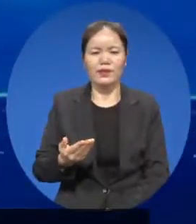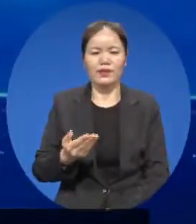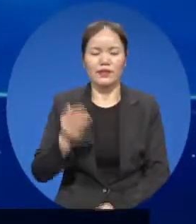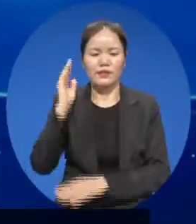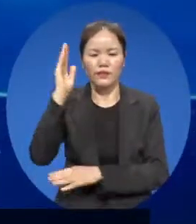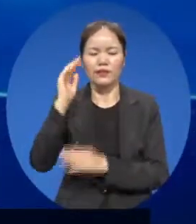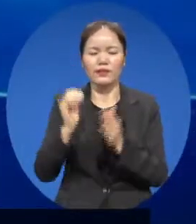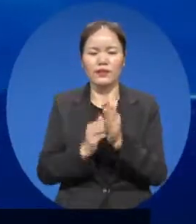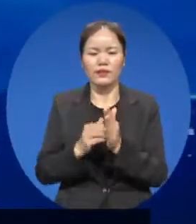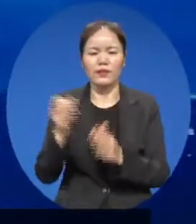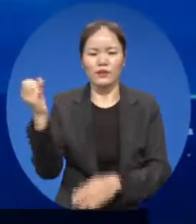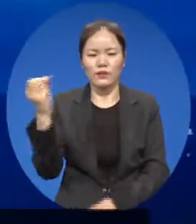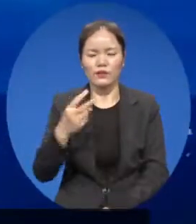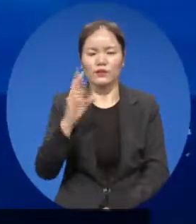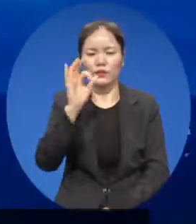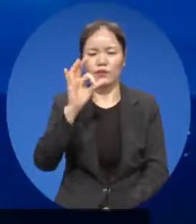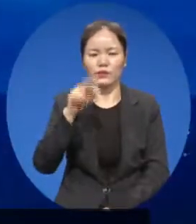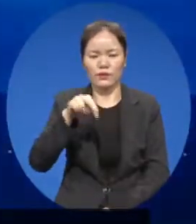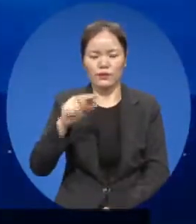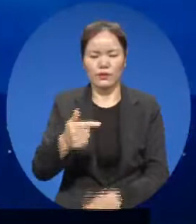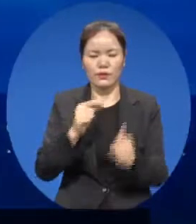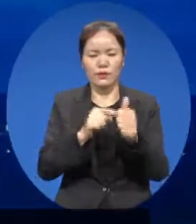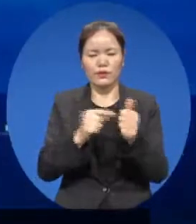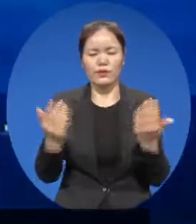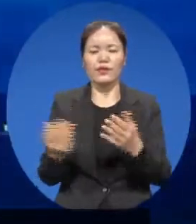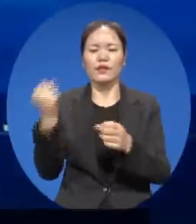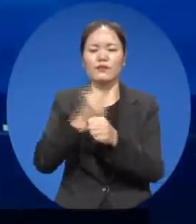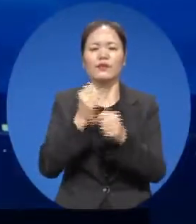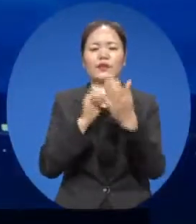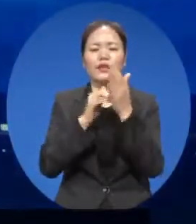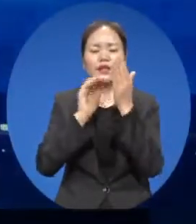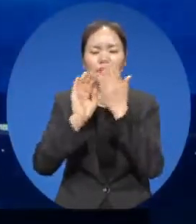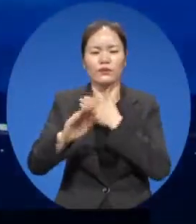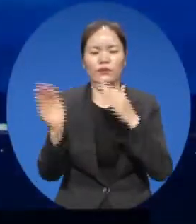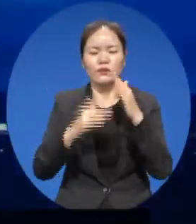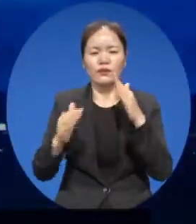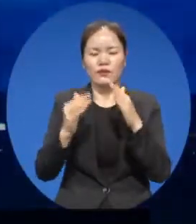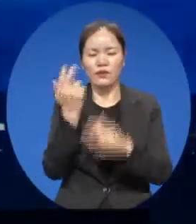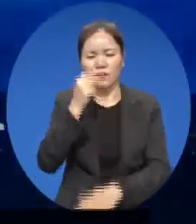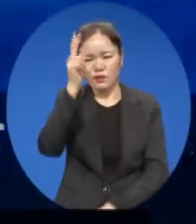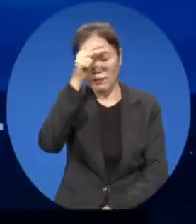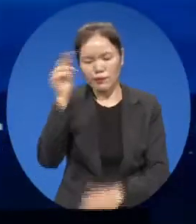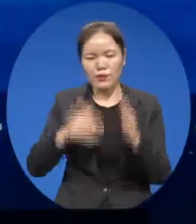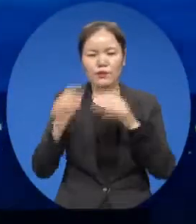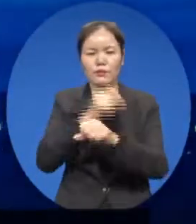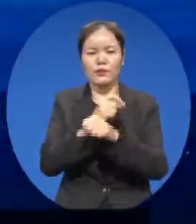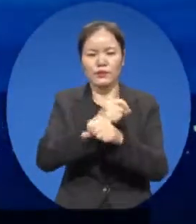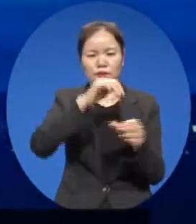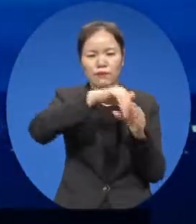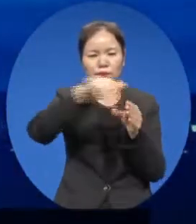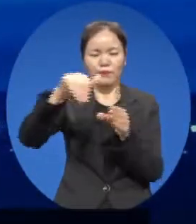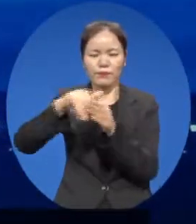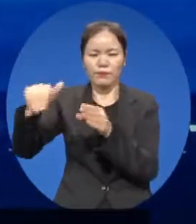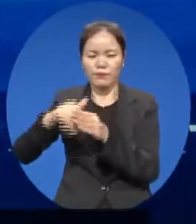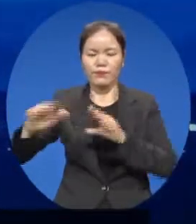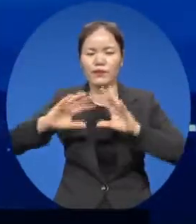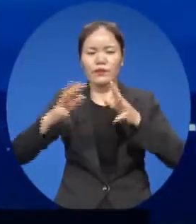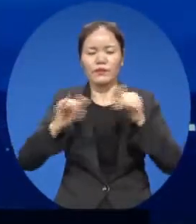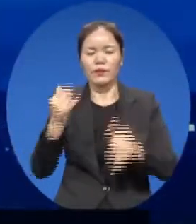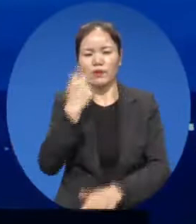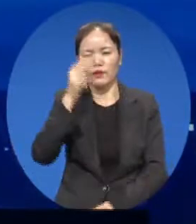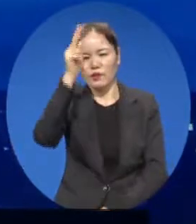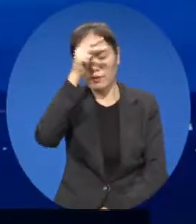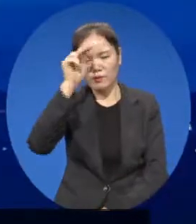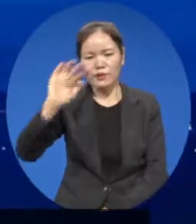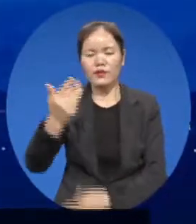뿐만 아니라 윤 총 전 징후에 북경 5 난 뒤에 이 검찰 공무원들에게 메일을 보내서 국민의 검찰이 되도록 함께